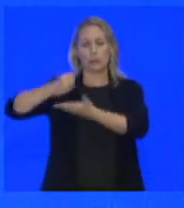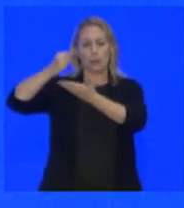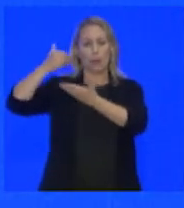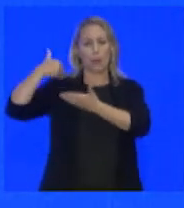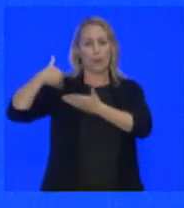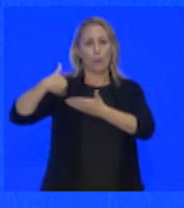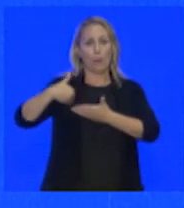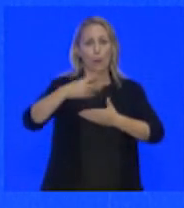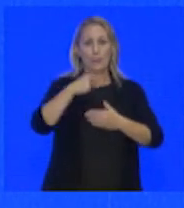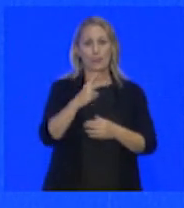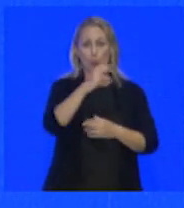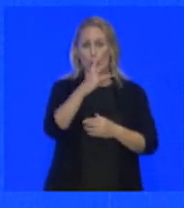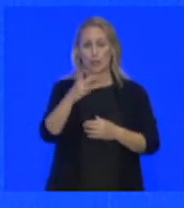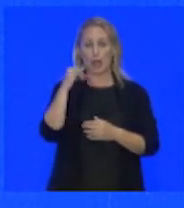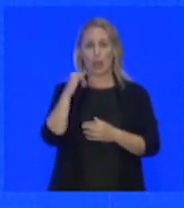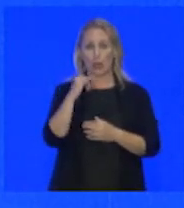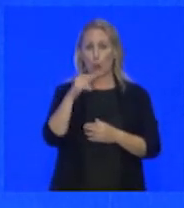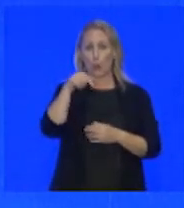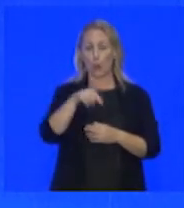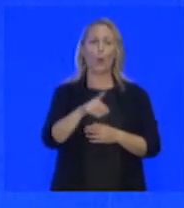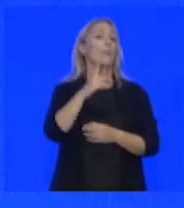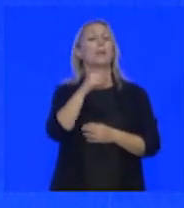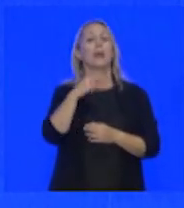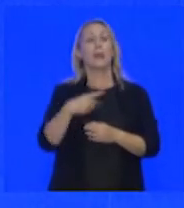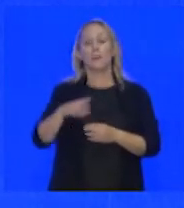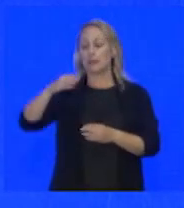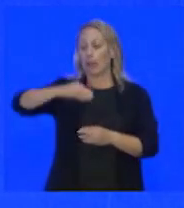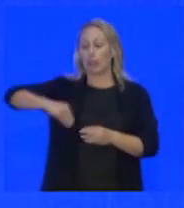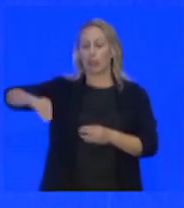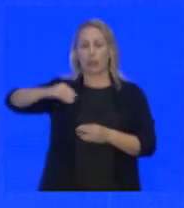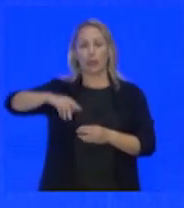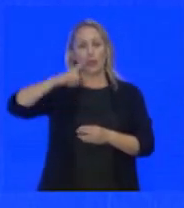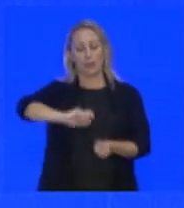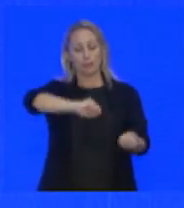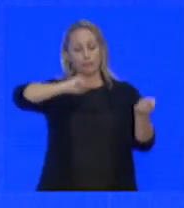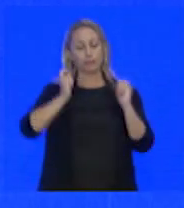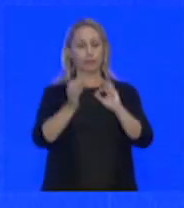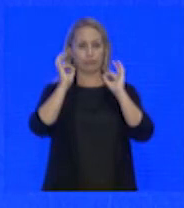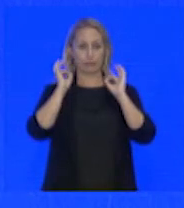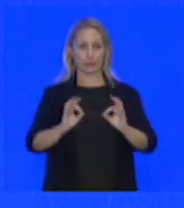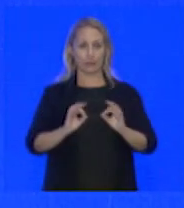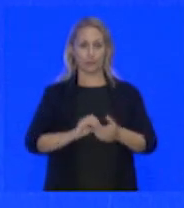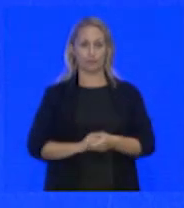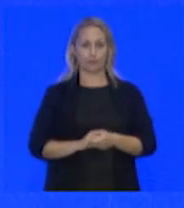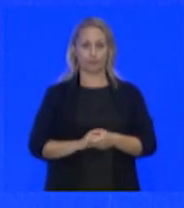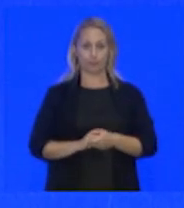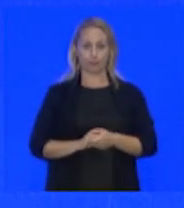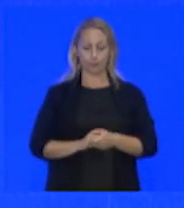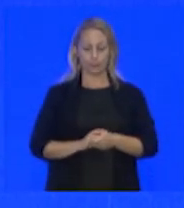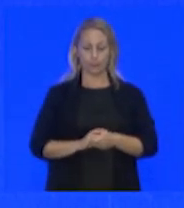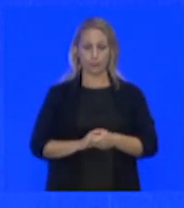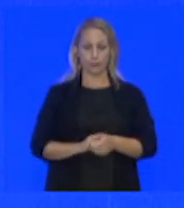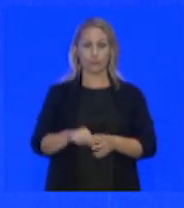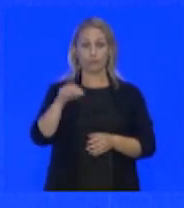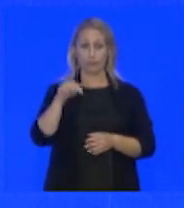23 επενδυτικά σχέδια, τα οποία μέχρι έμειναν στα συρτάρια για πολλά χρόνια. Και στο επόμενο έτος